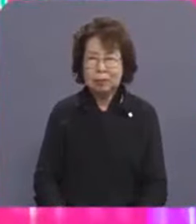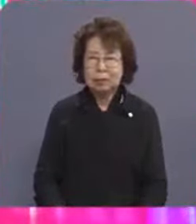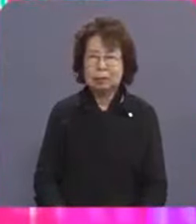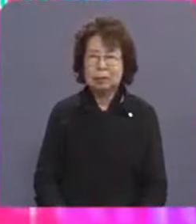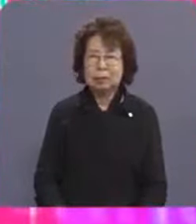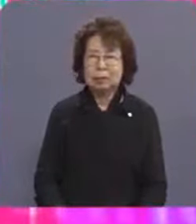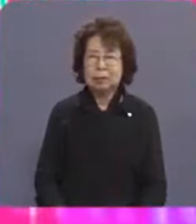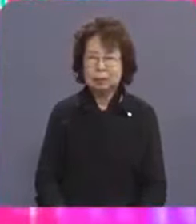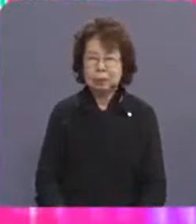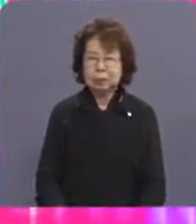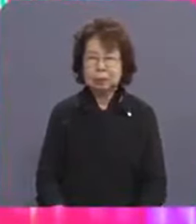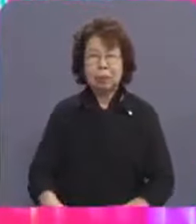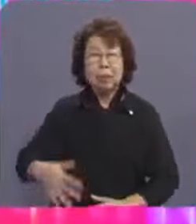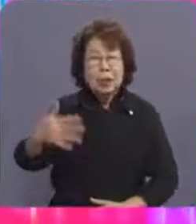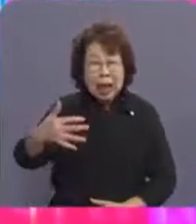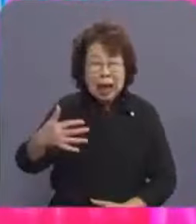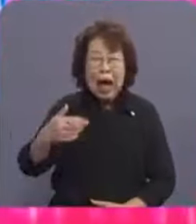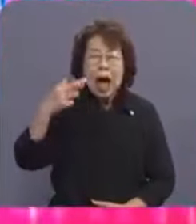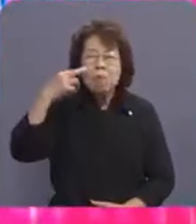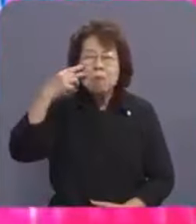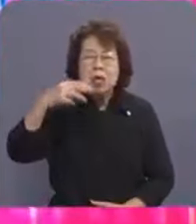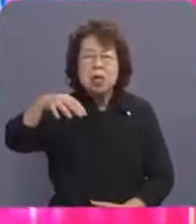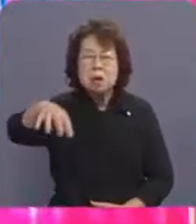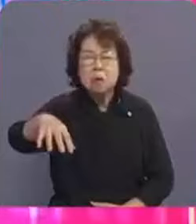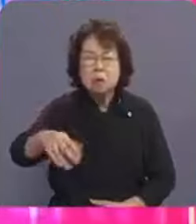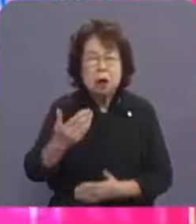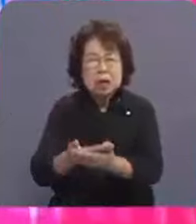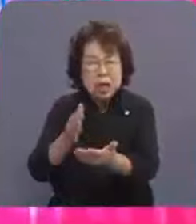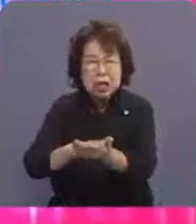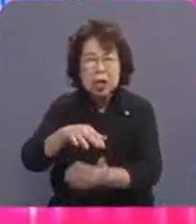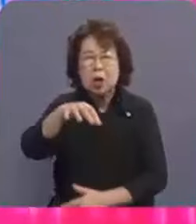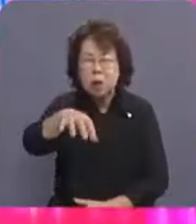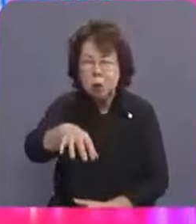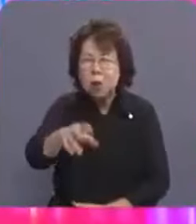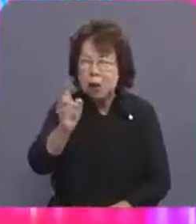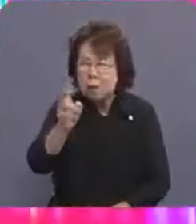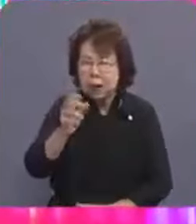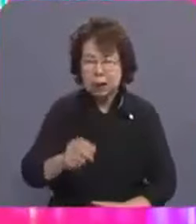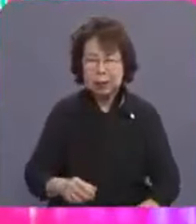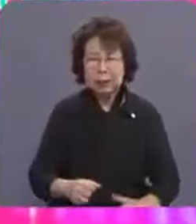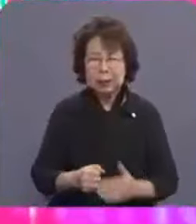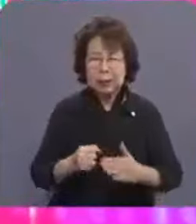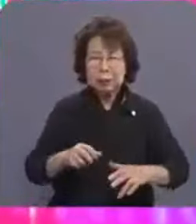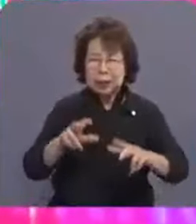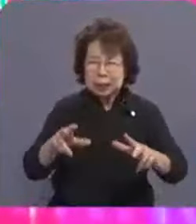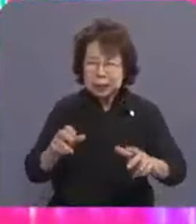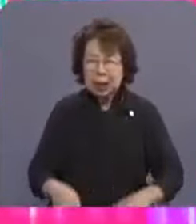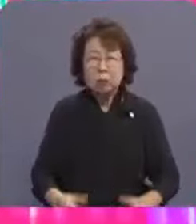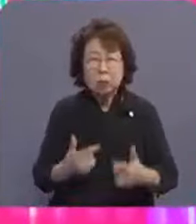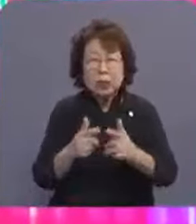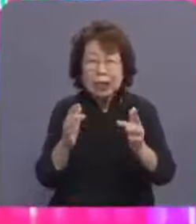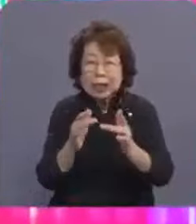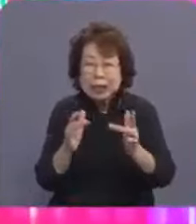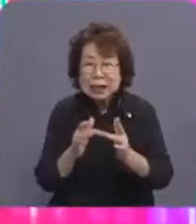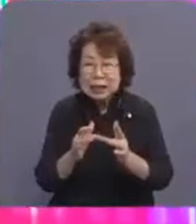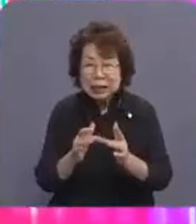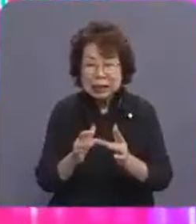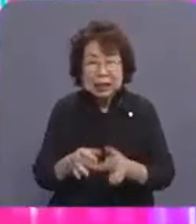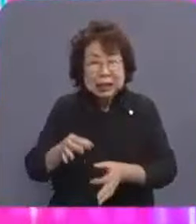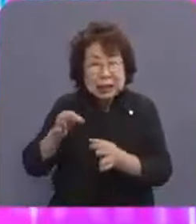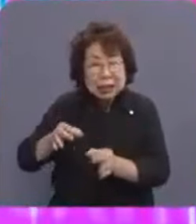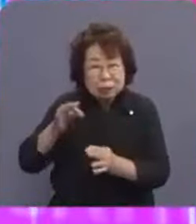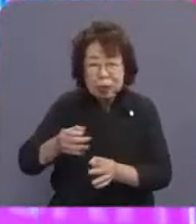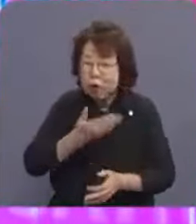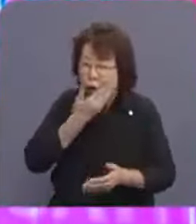활발했습니다 아직 미국 서대 상황이고 그래서 이제 부산 디지털 금융